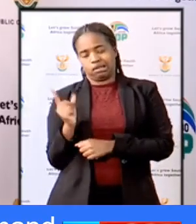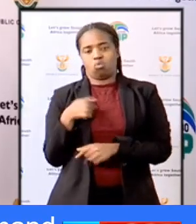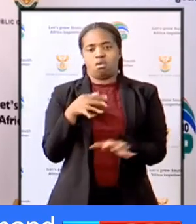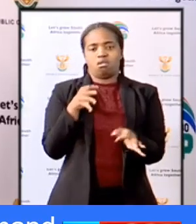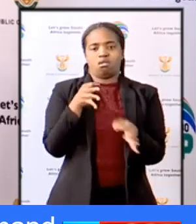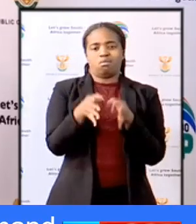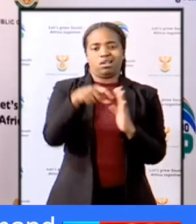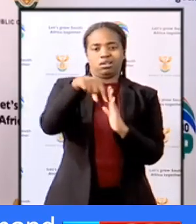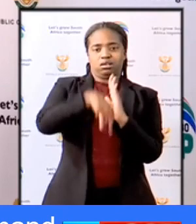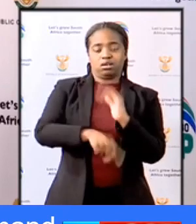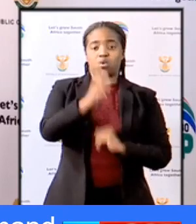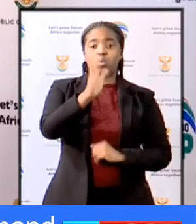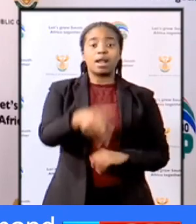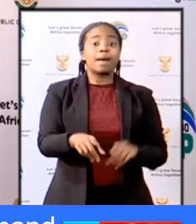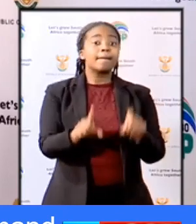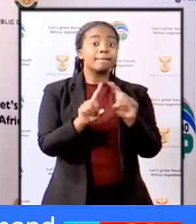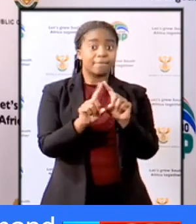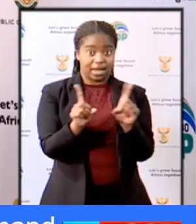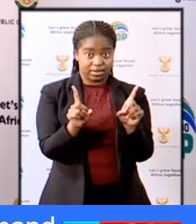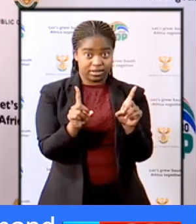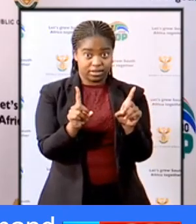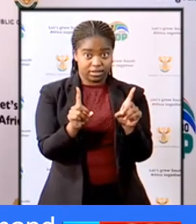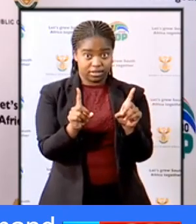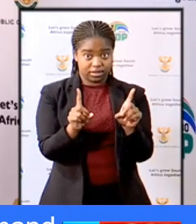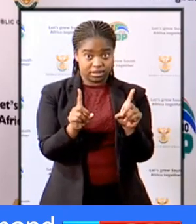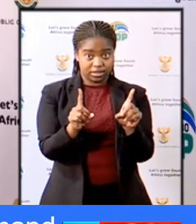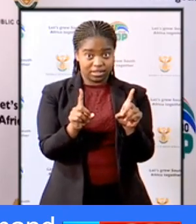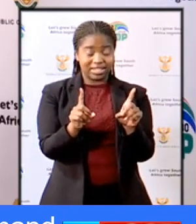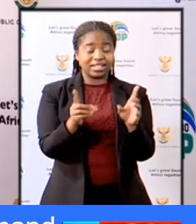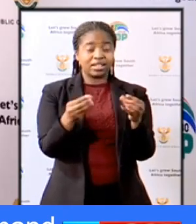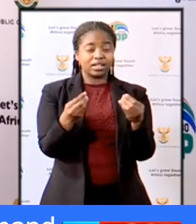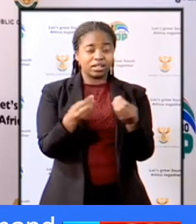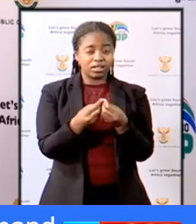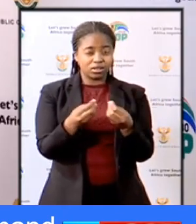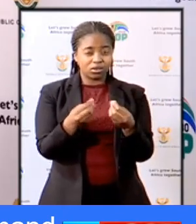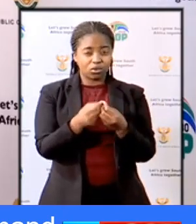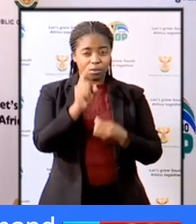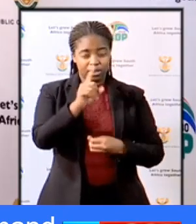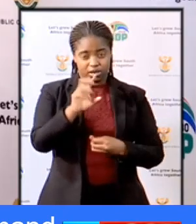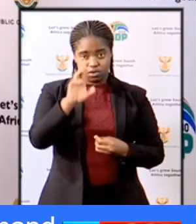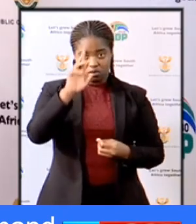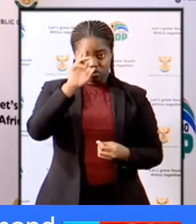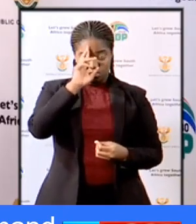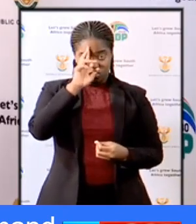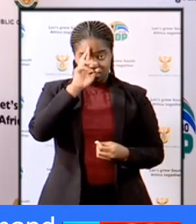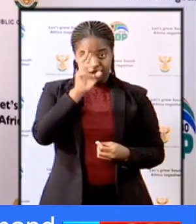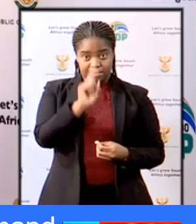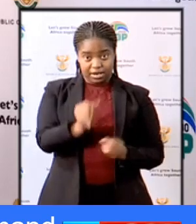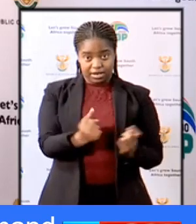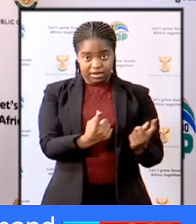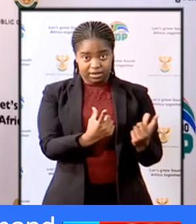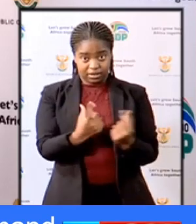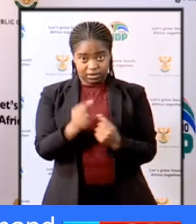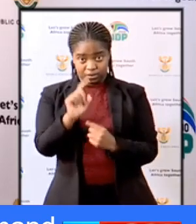ziyavulwa. Kodwa ekuvuleni kwazo kusho ukuthi